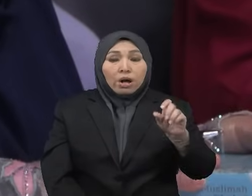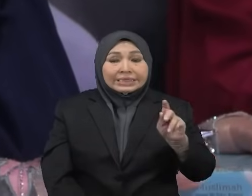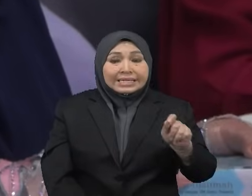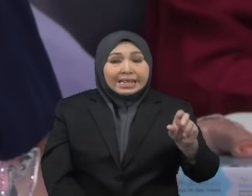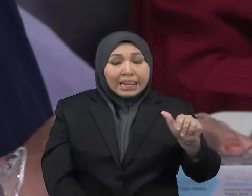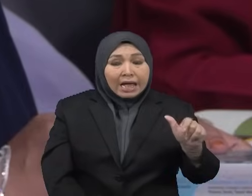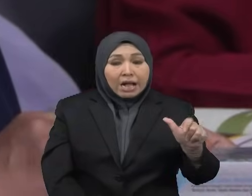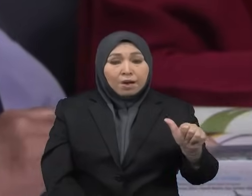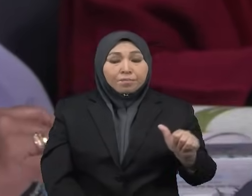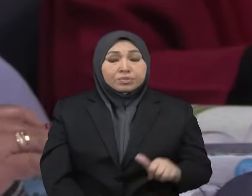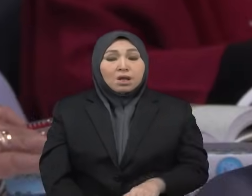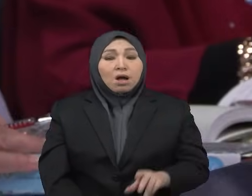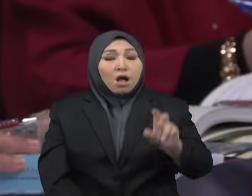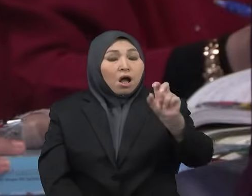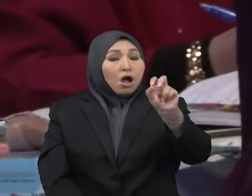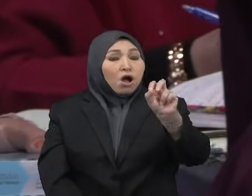Faqatila.